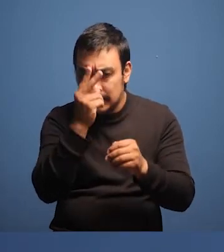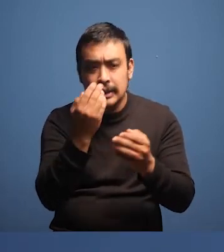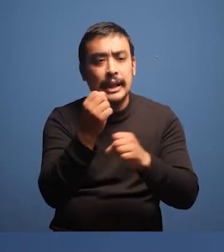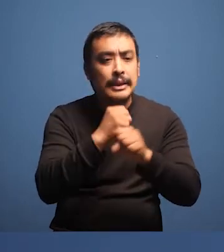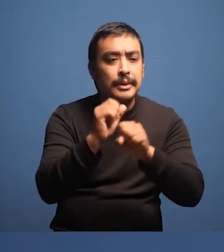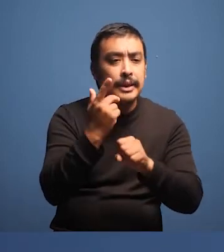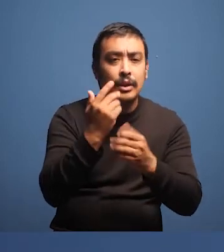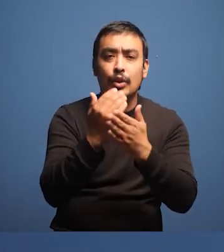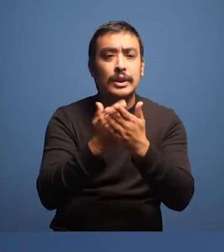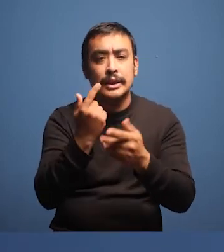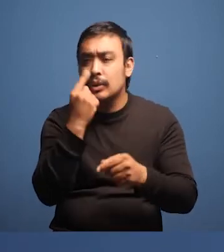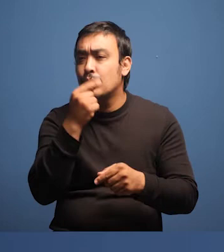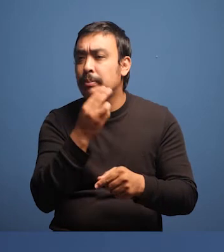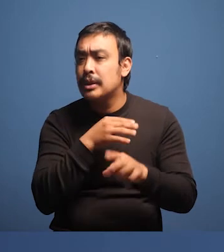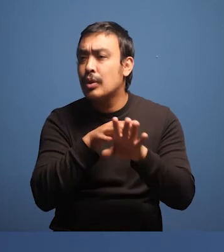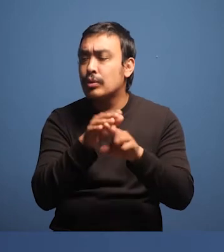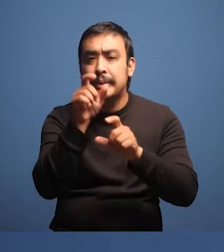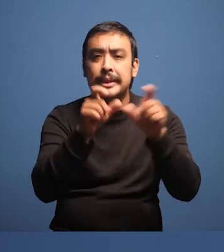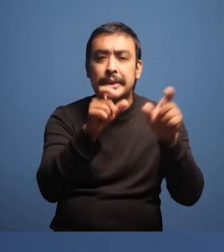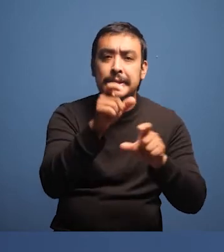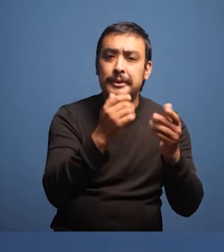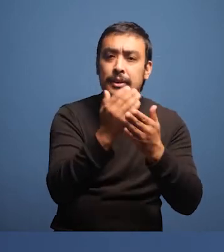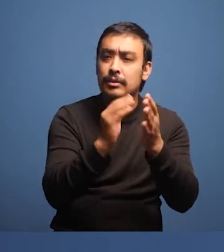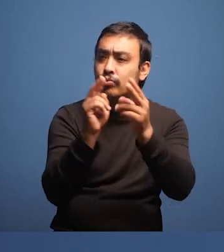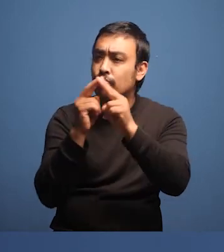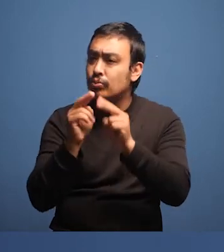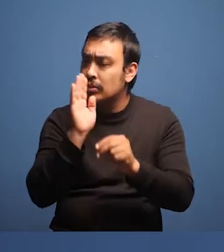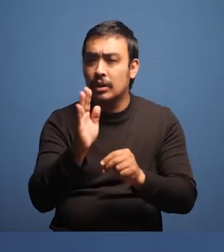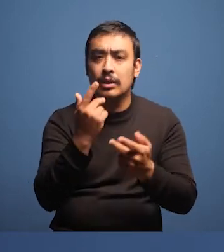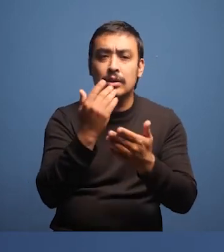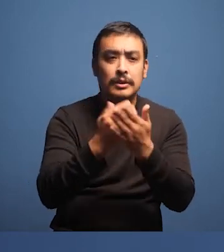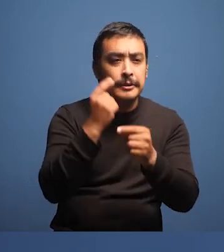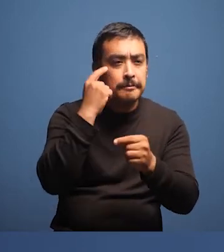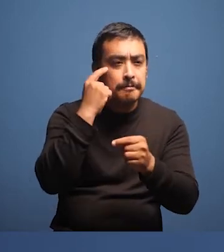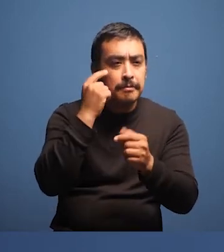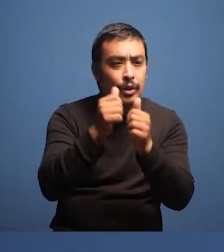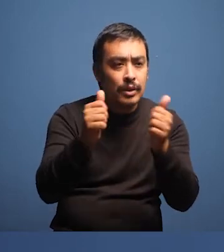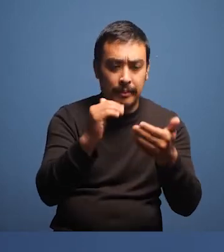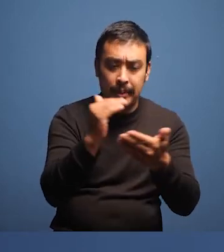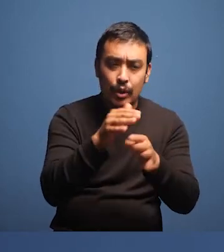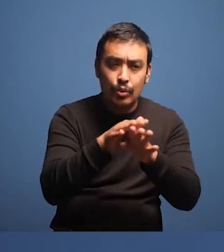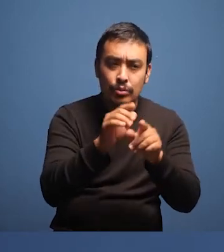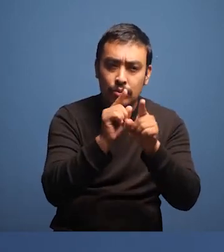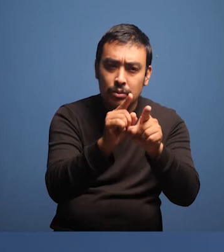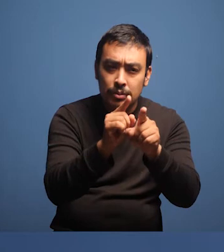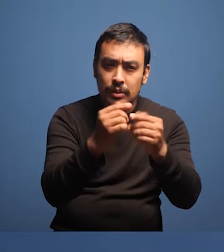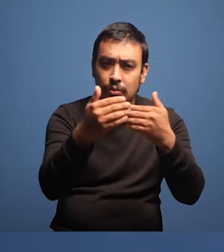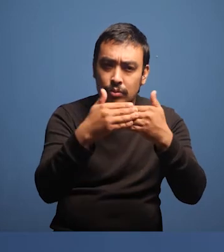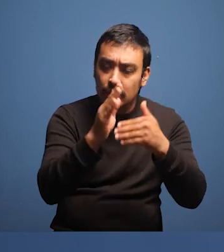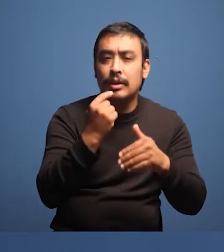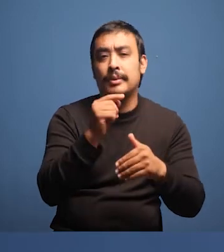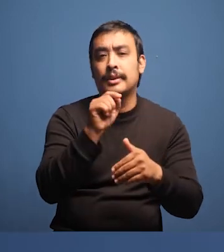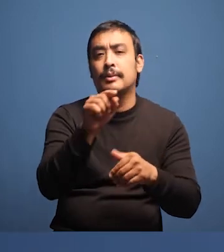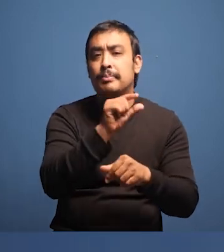कसरी गरिरहेछ, कस्ता मान्छेहरू व्यक्तिहरू चाहिँ उहाँहरूसँग कनेक्ट हुनुहुन्छ, के कस्ता इन्टेन्सनले उहाँहरू चाहिँ तपाईँको बालबालिकासँग कनेक्टेड हुनुहुन्छ भनेर चाहिँ